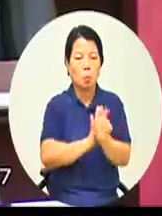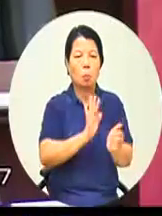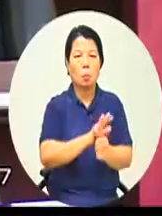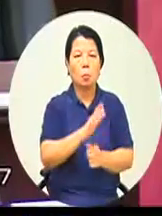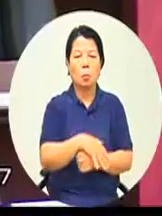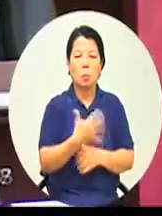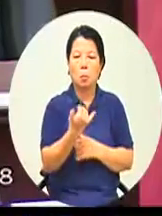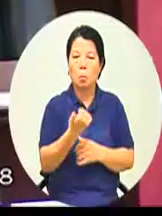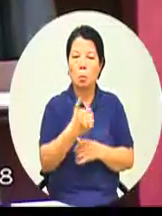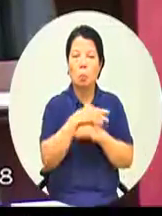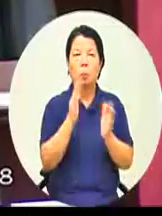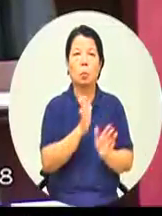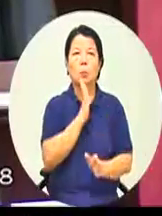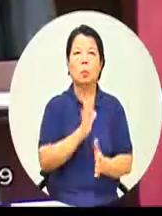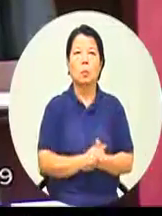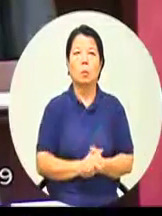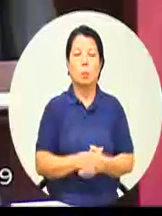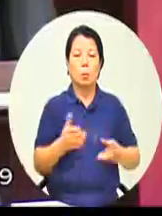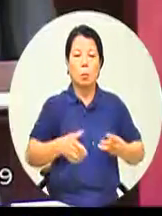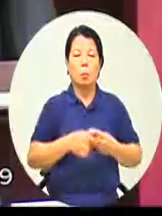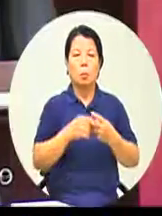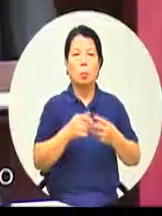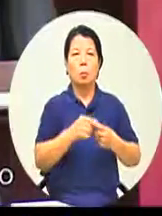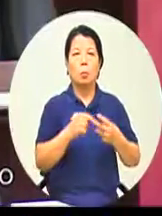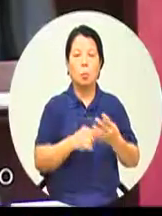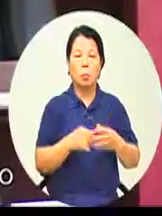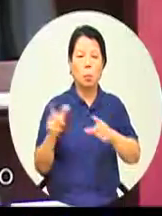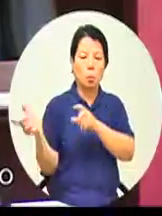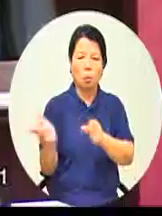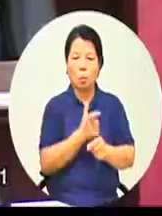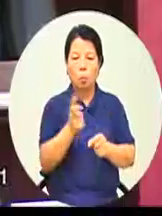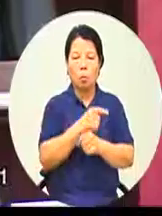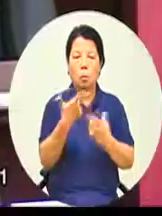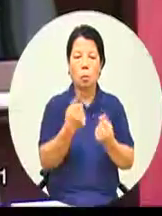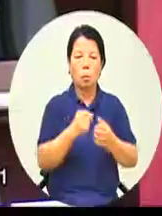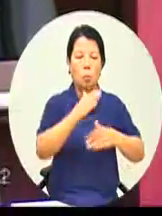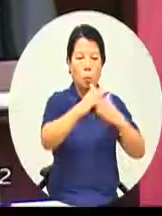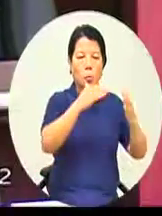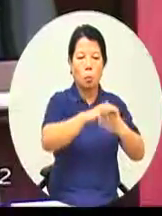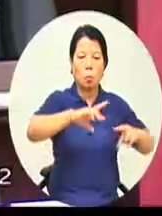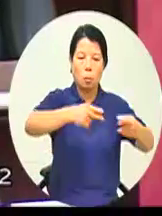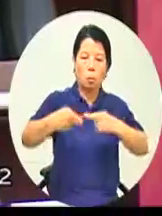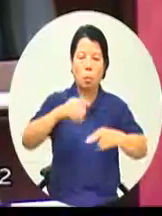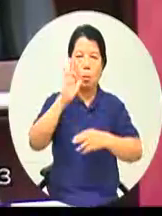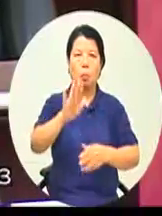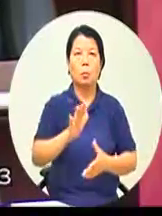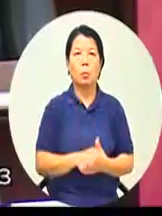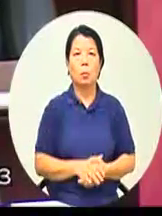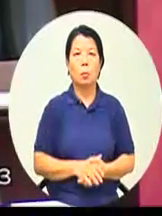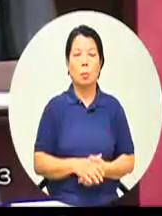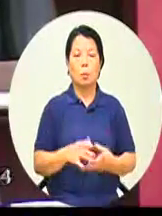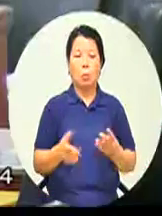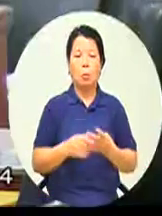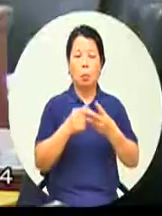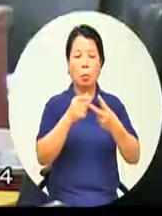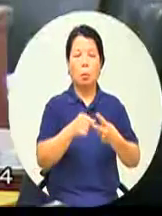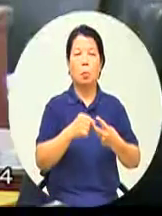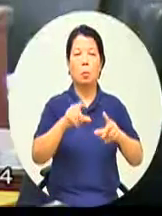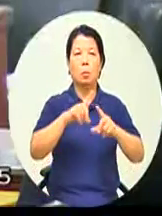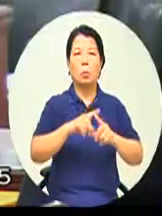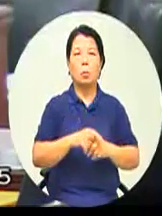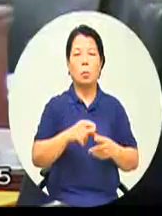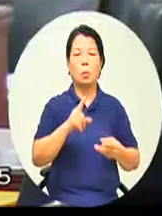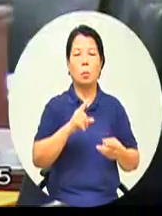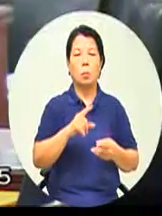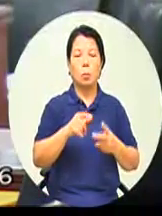那再来，这是第一大题，都跟风灾还有我们校舍改善有关的那第二大题就是